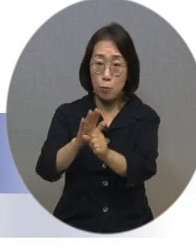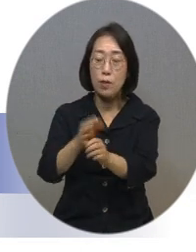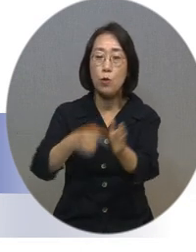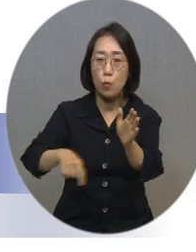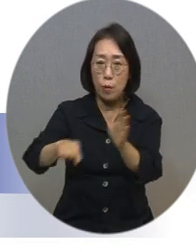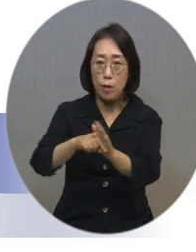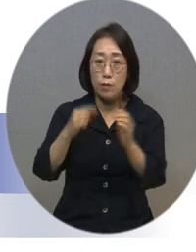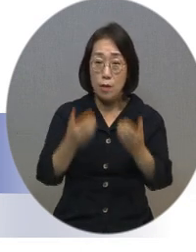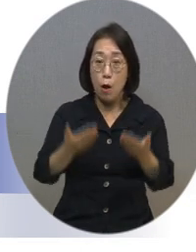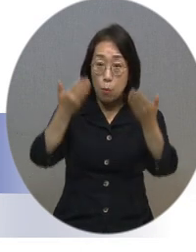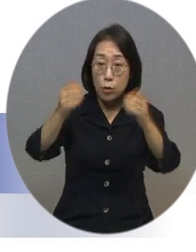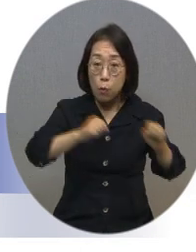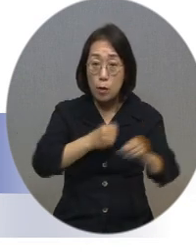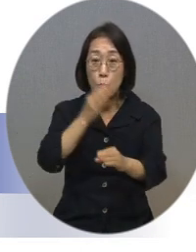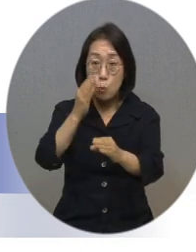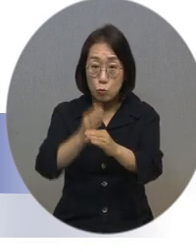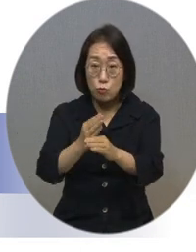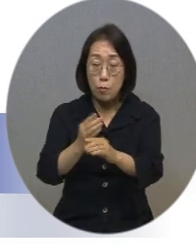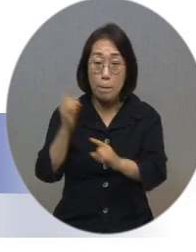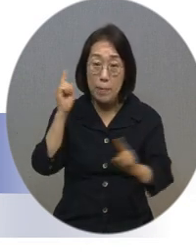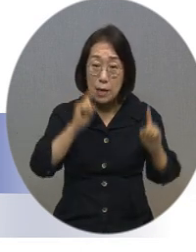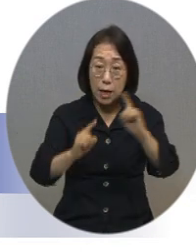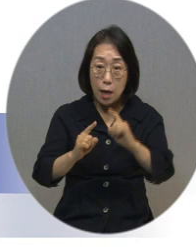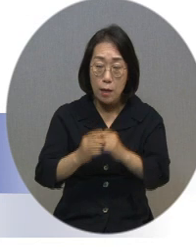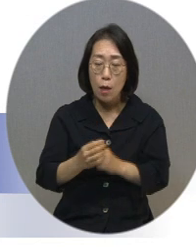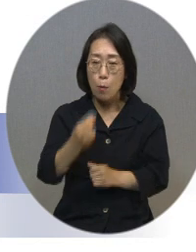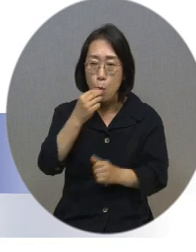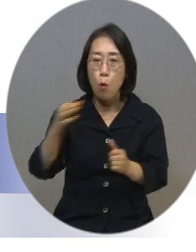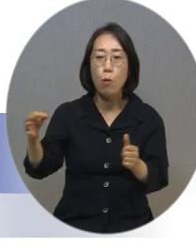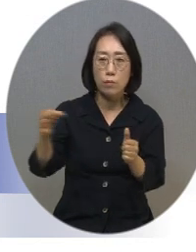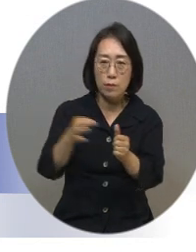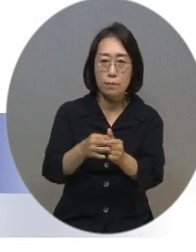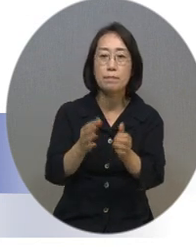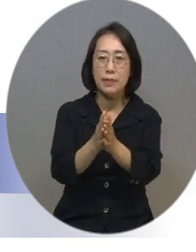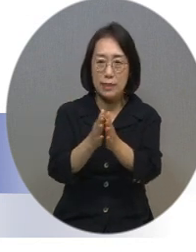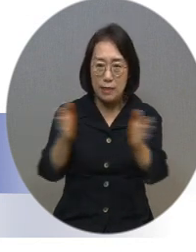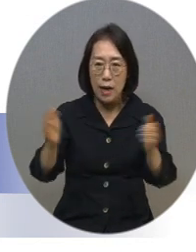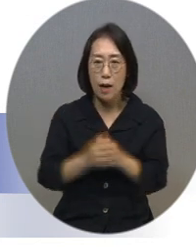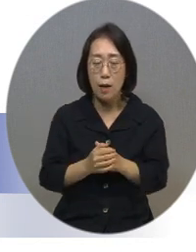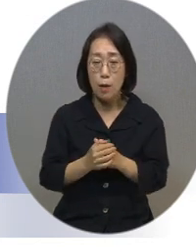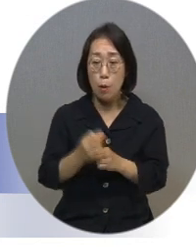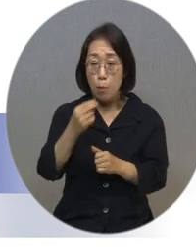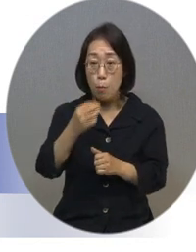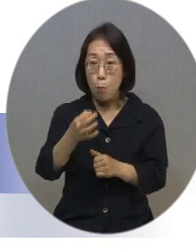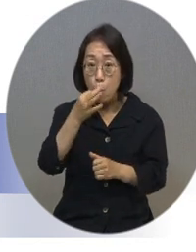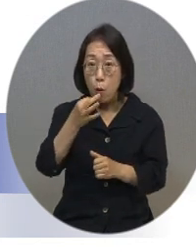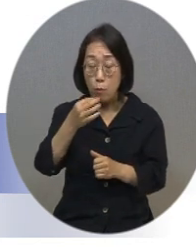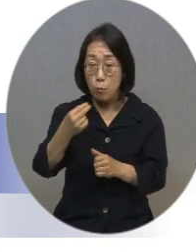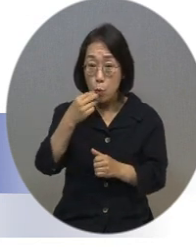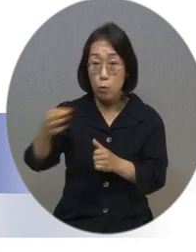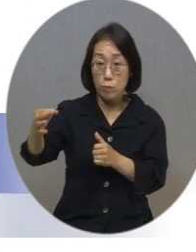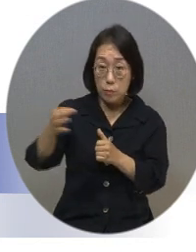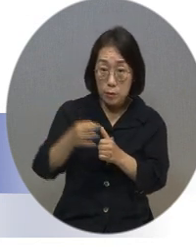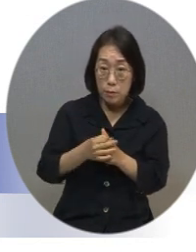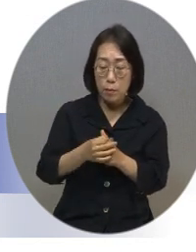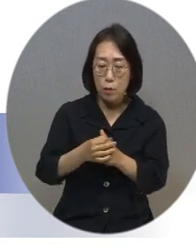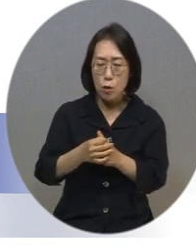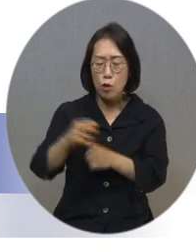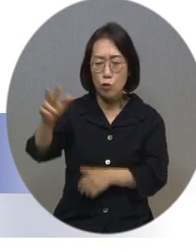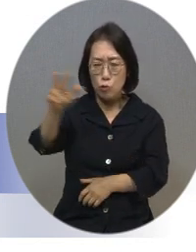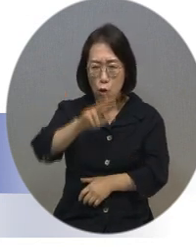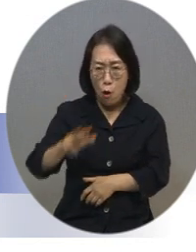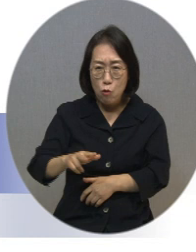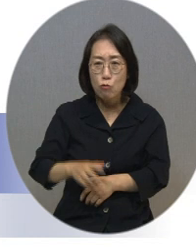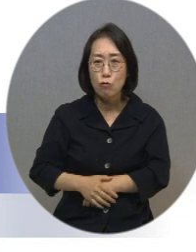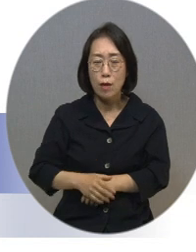자원봉사 활동 중은 피해에 대해 보험금을 지급합니다 보험은 자원봉사 활동 중 피해를 당한 전국의 모든